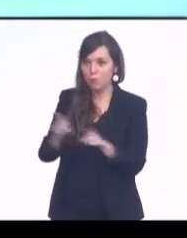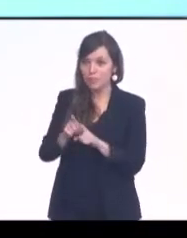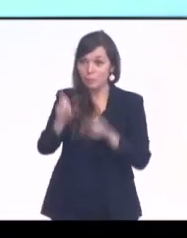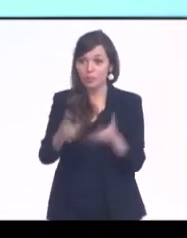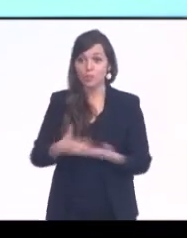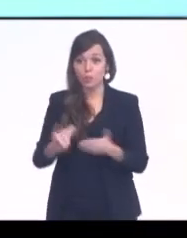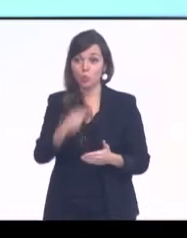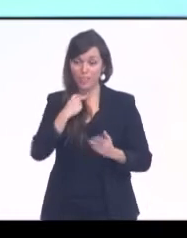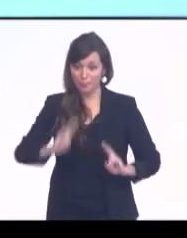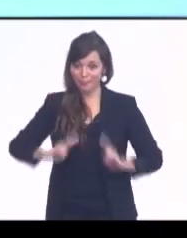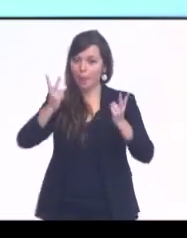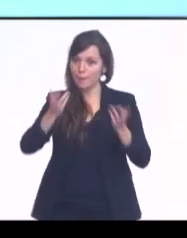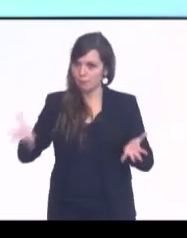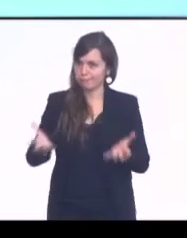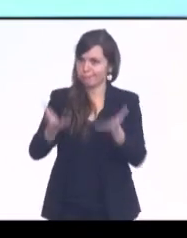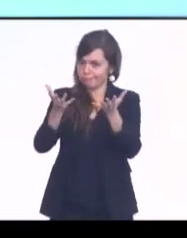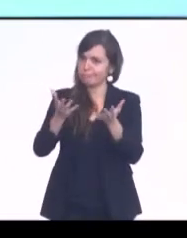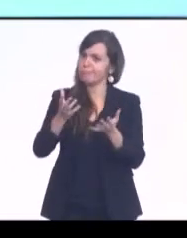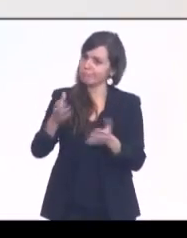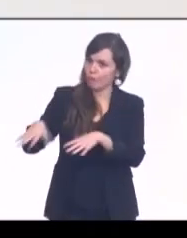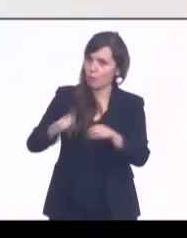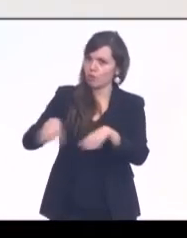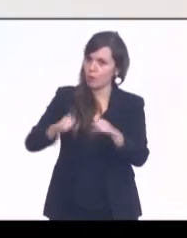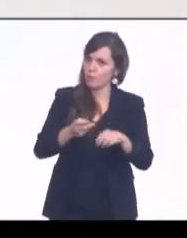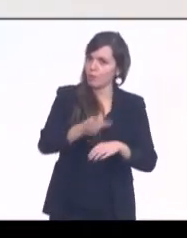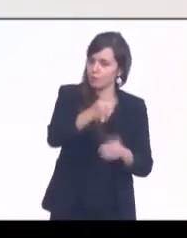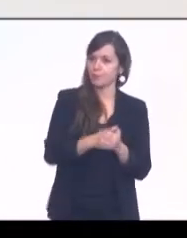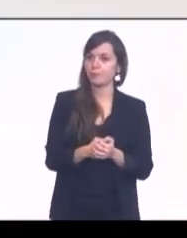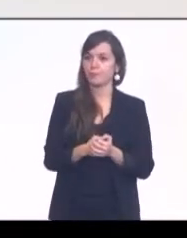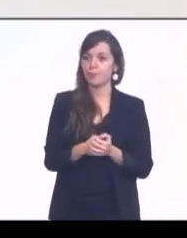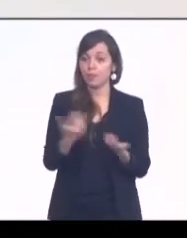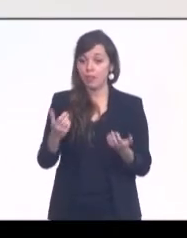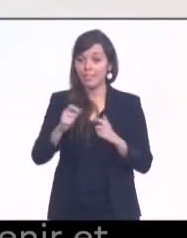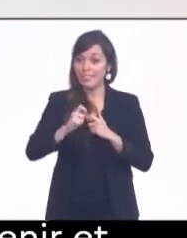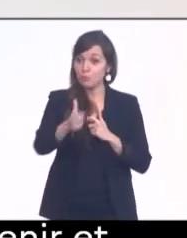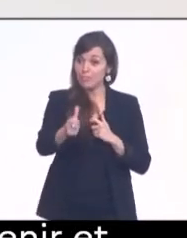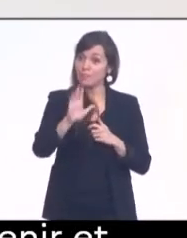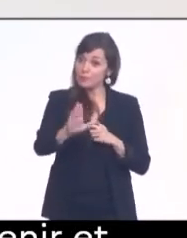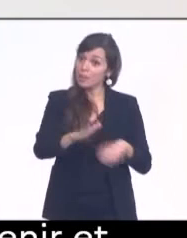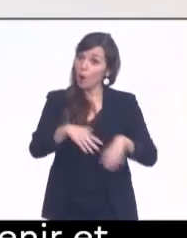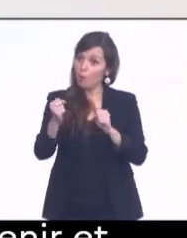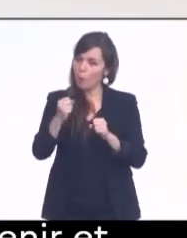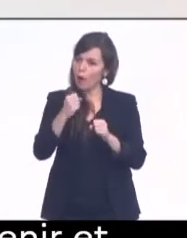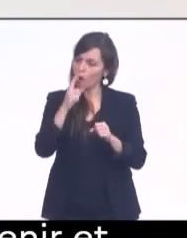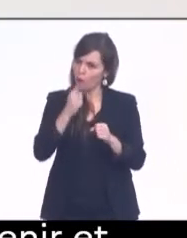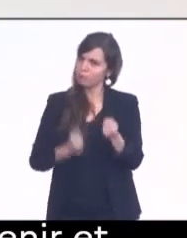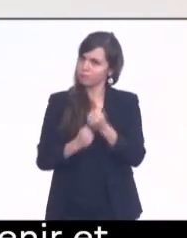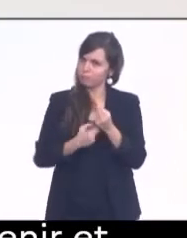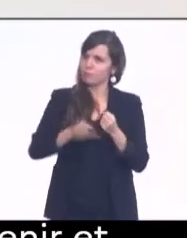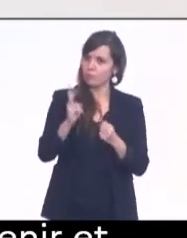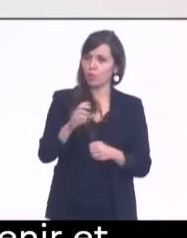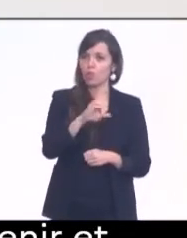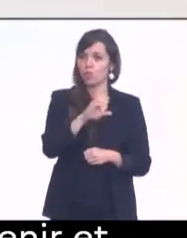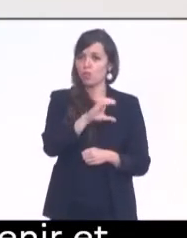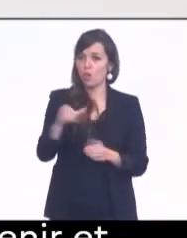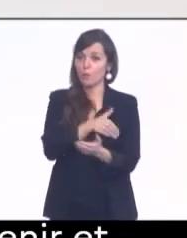en situation de handicap. Ces dispositifs d'accompagnement dans l'emploi sont renforcés. 100 millions d'euros sont